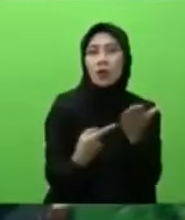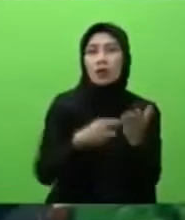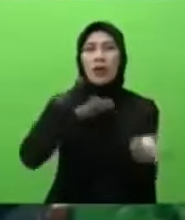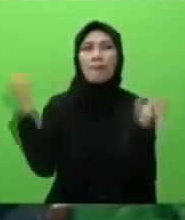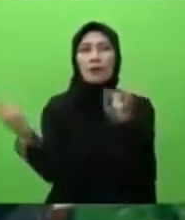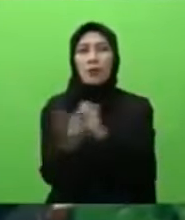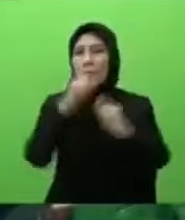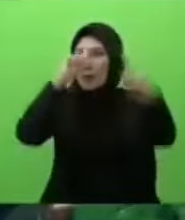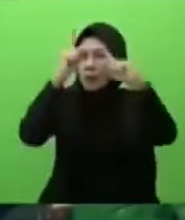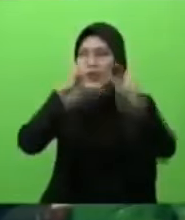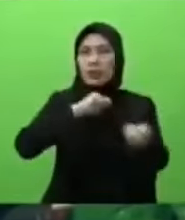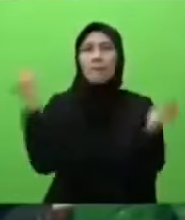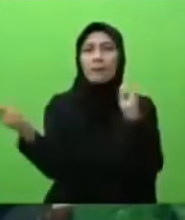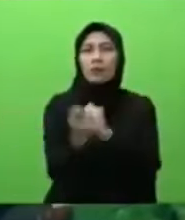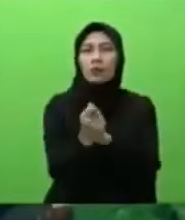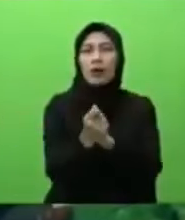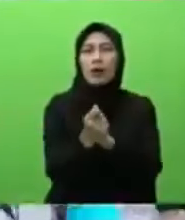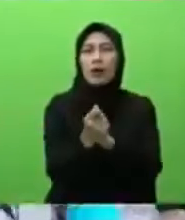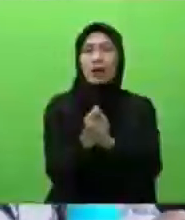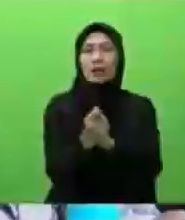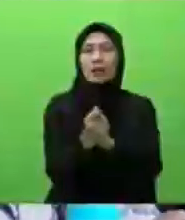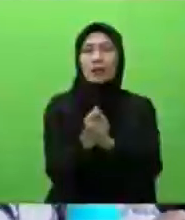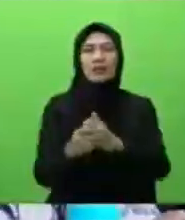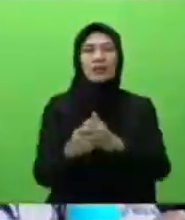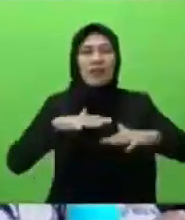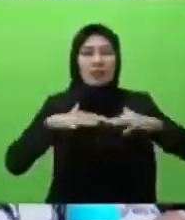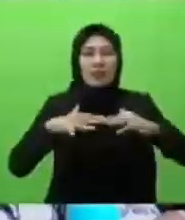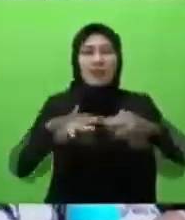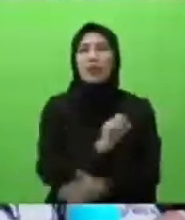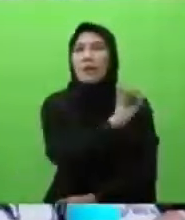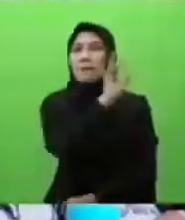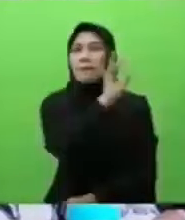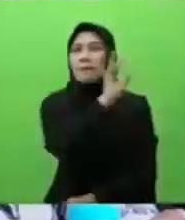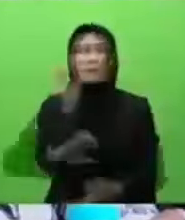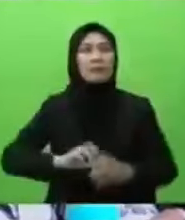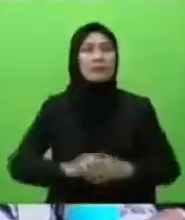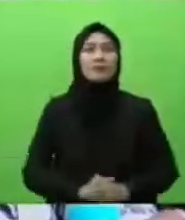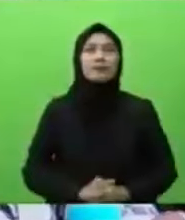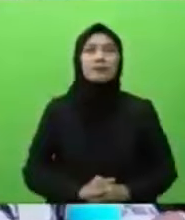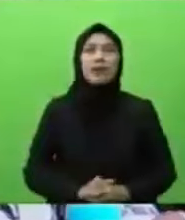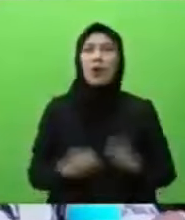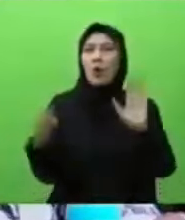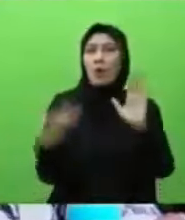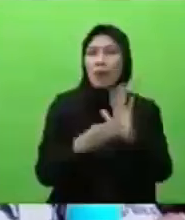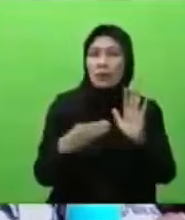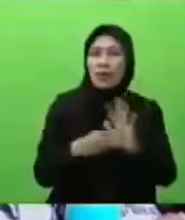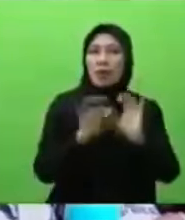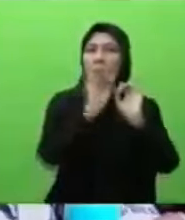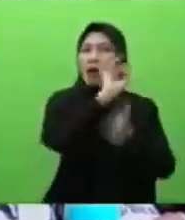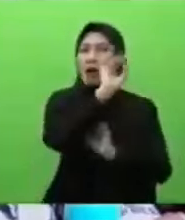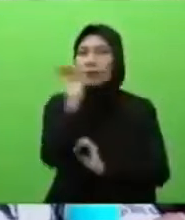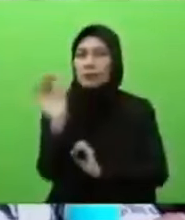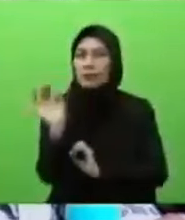ekonomi dan budaya Global yang sangat dinamis dengan segala masalah dan